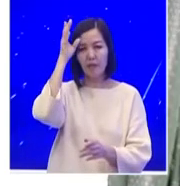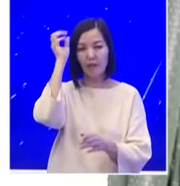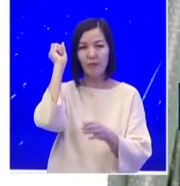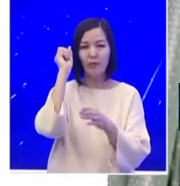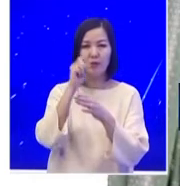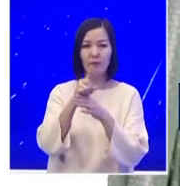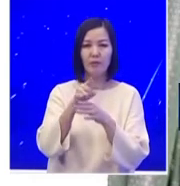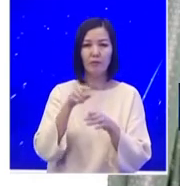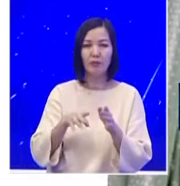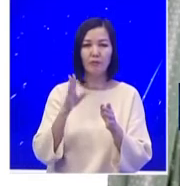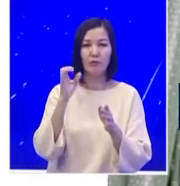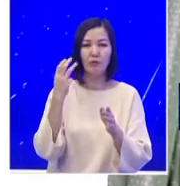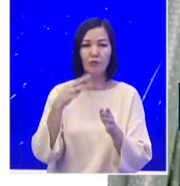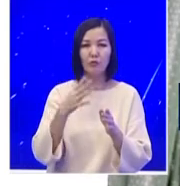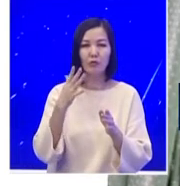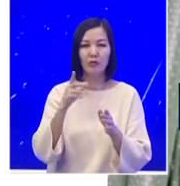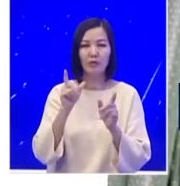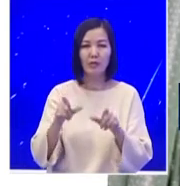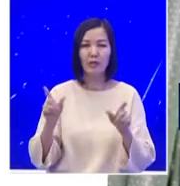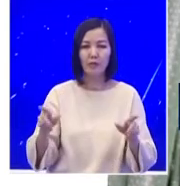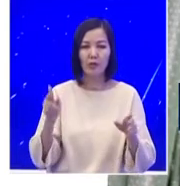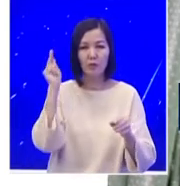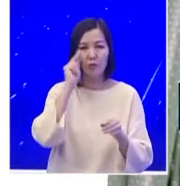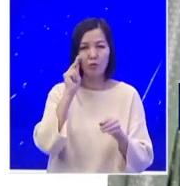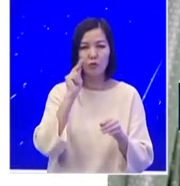сайын 1535 мамандарды оқыту үшін